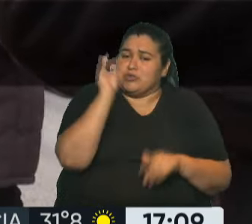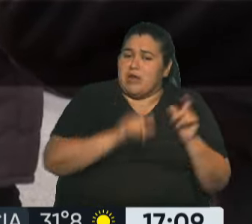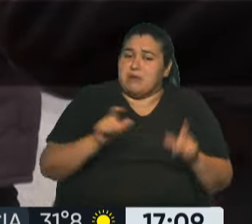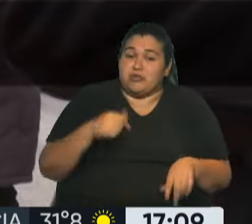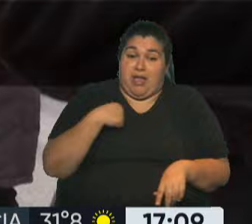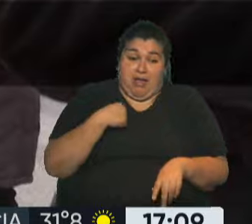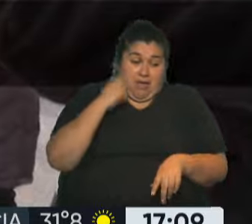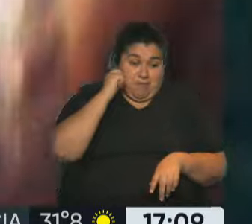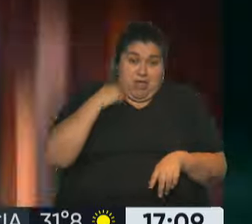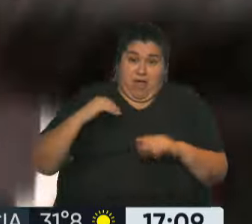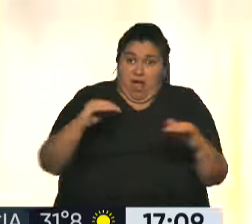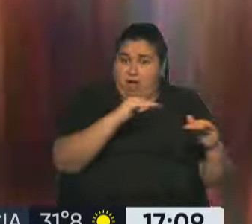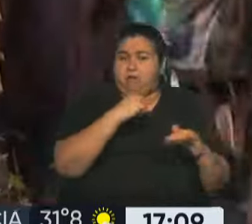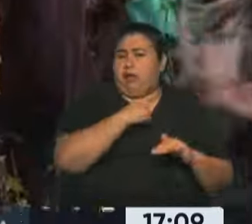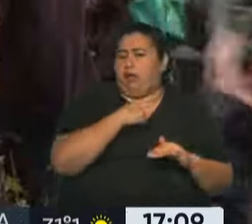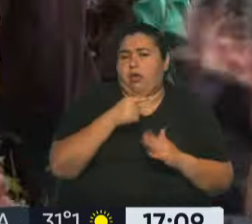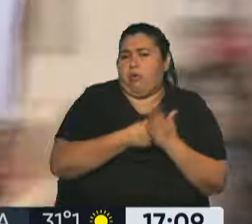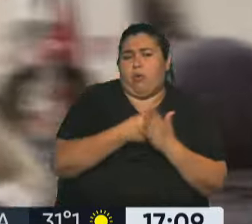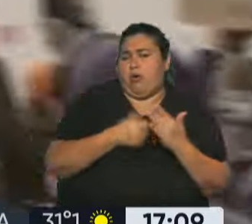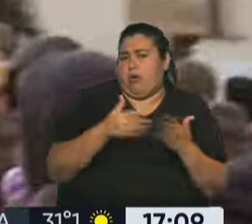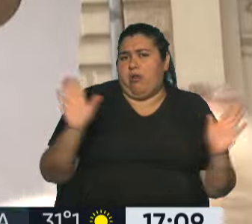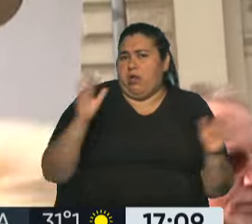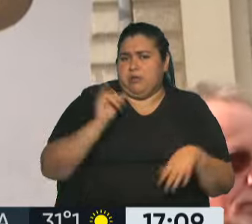hier, die in meinem Alter sind.